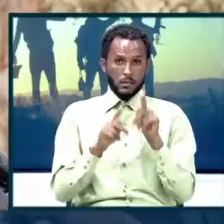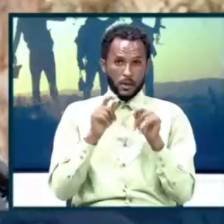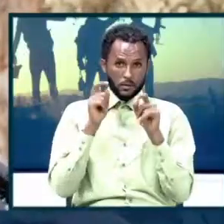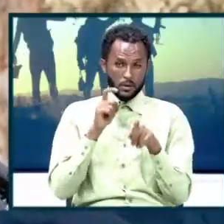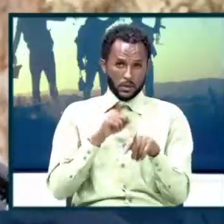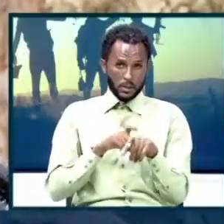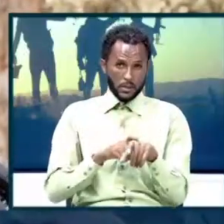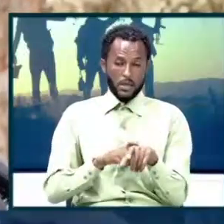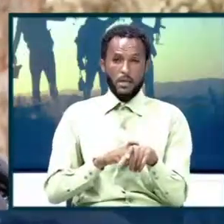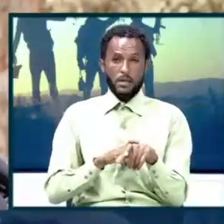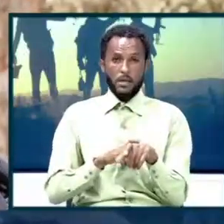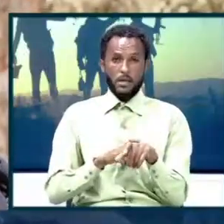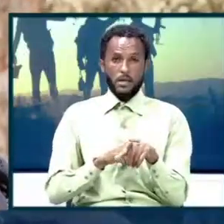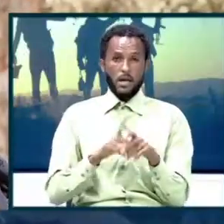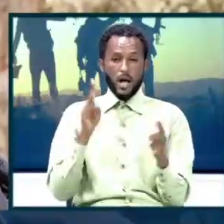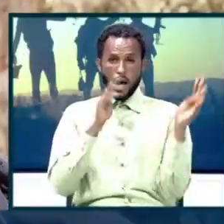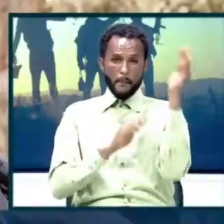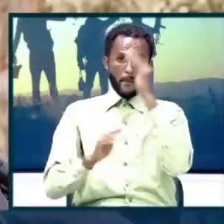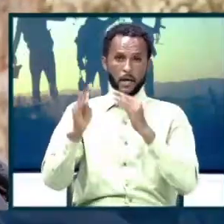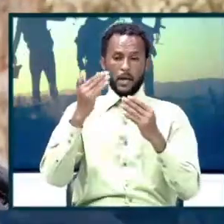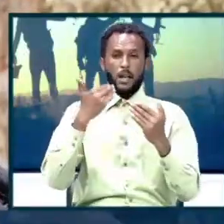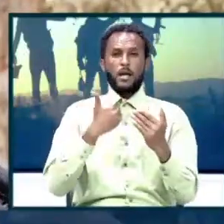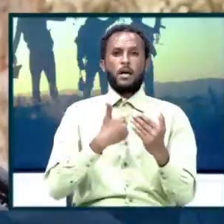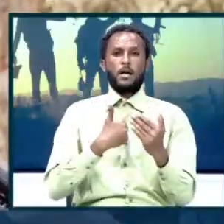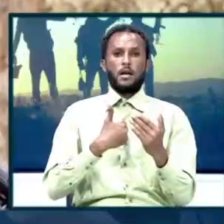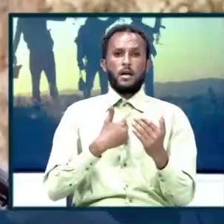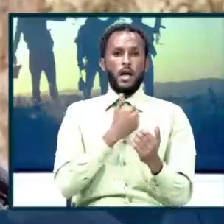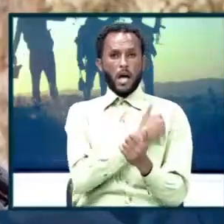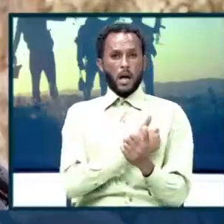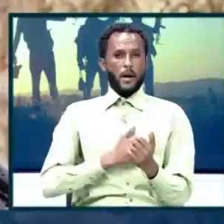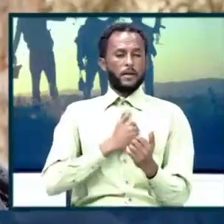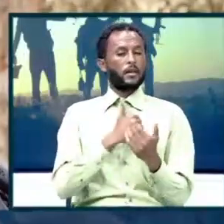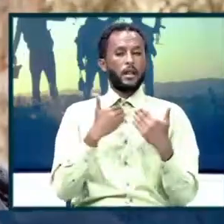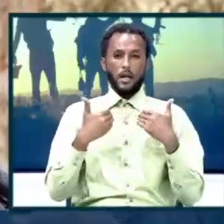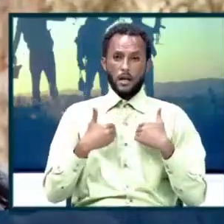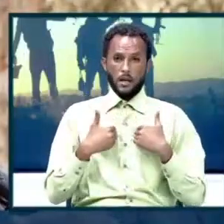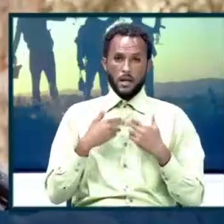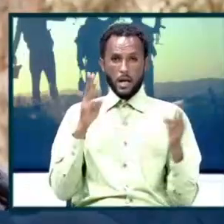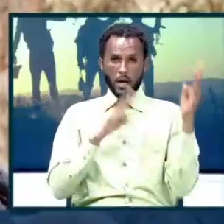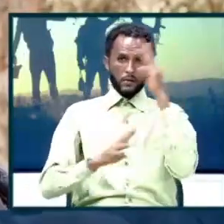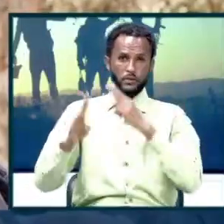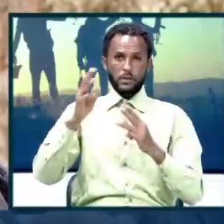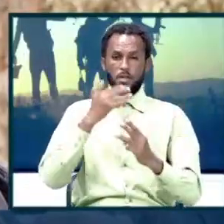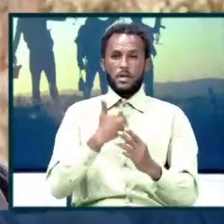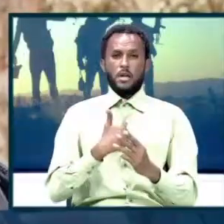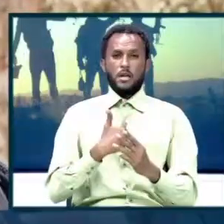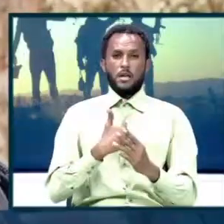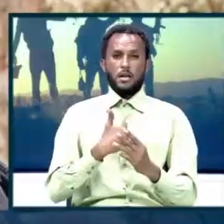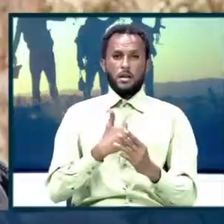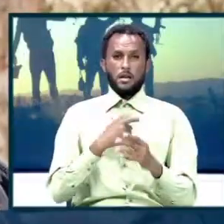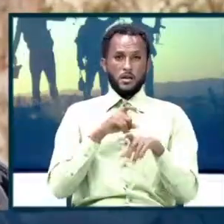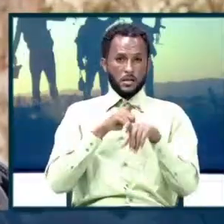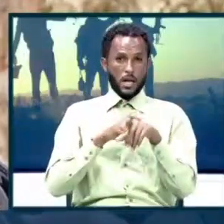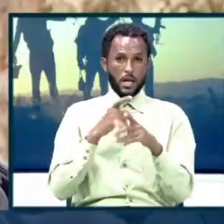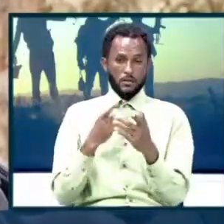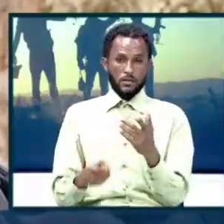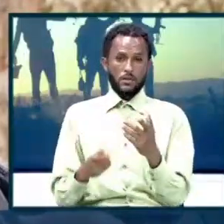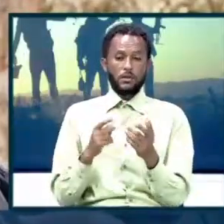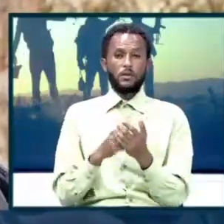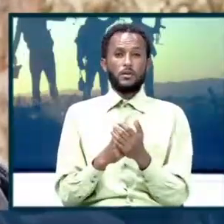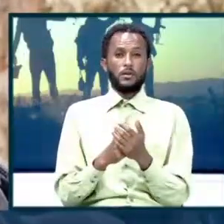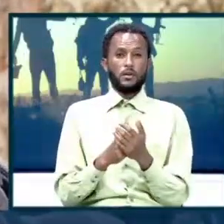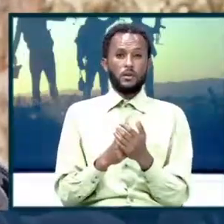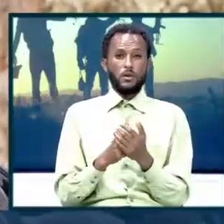እዚ ደሞ ኣብ መከራ ናሃለ ኣብ ሓዘን ናሃለ ኣብ ሽግር ናሃለ እዚ ሰዓት እዚ